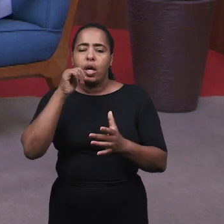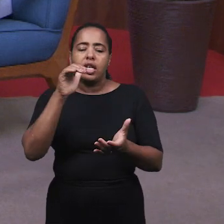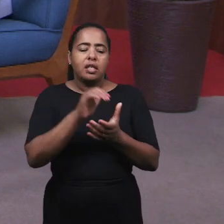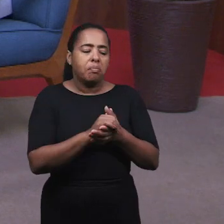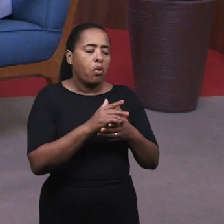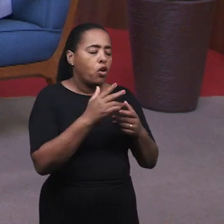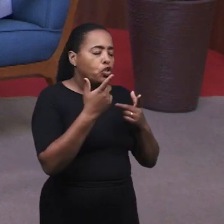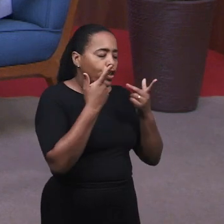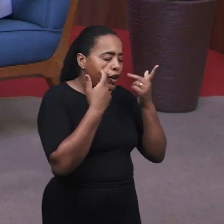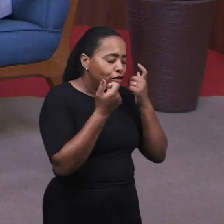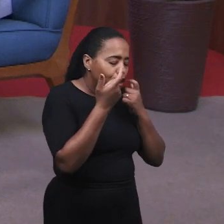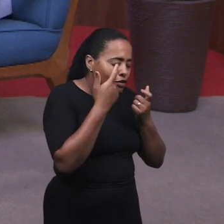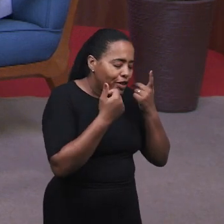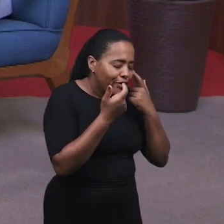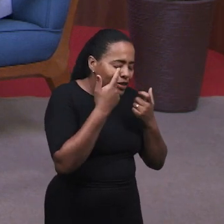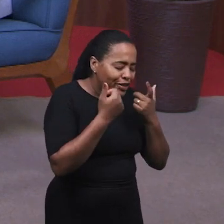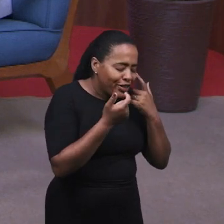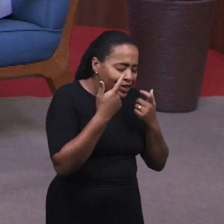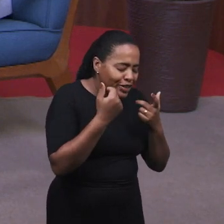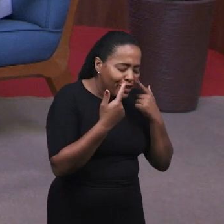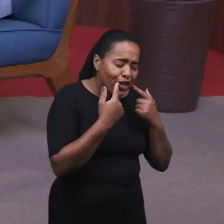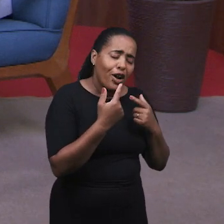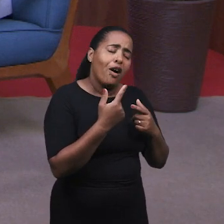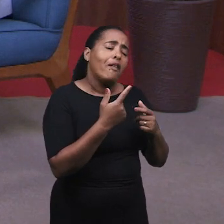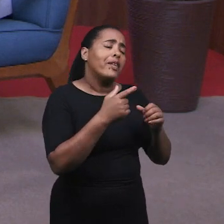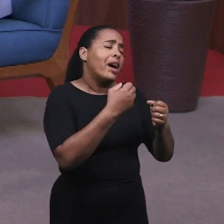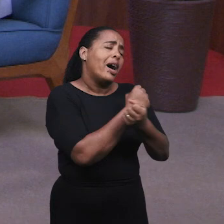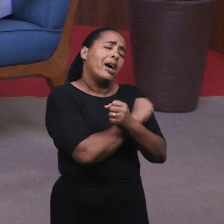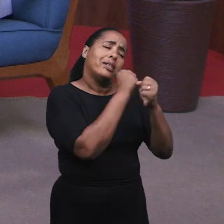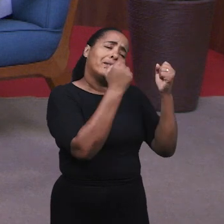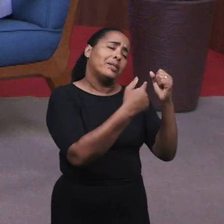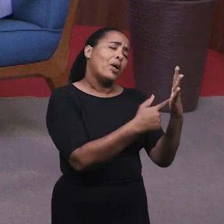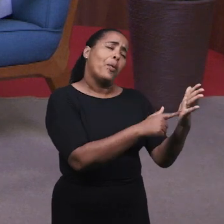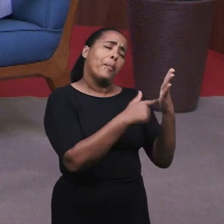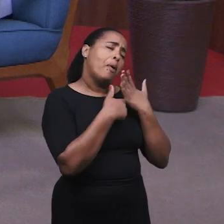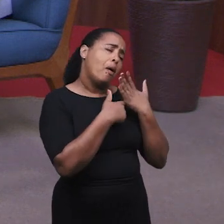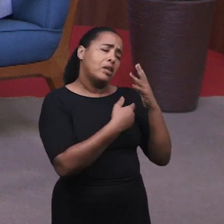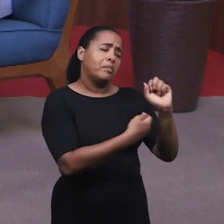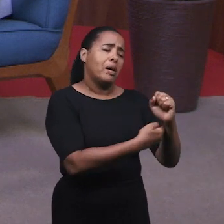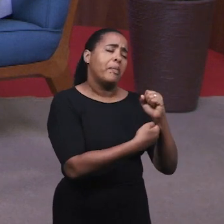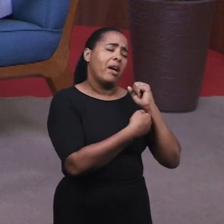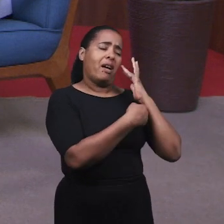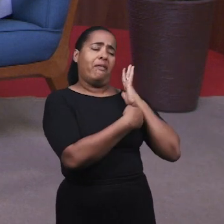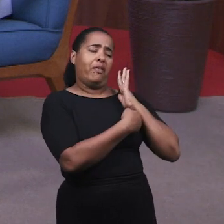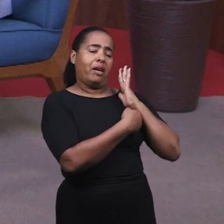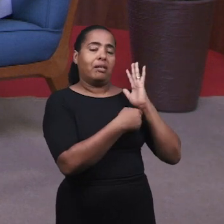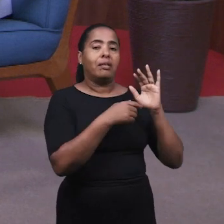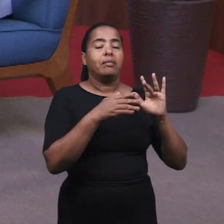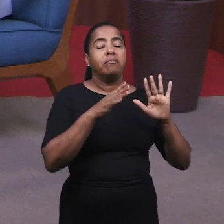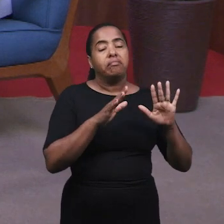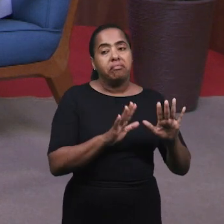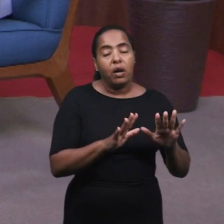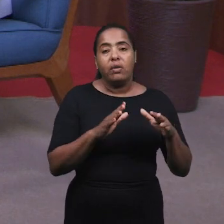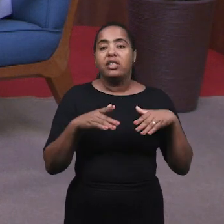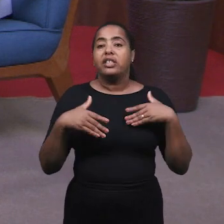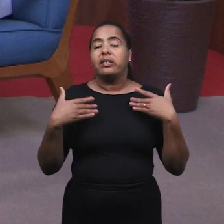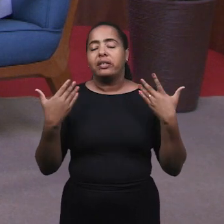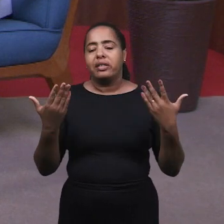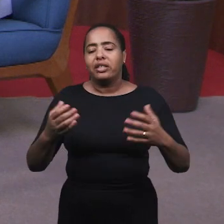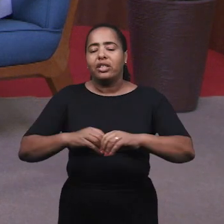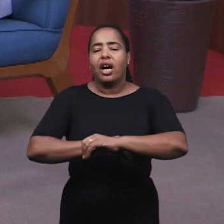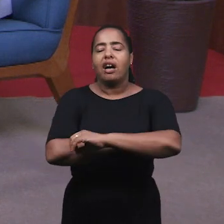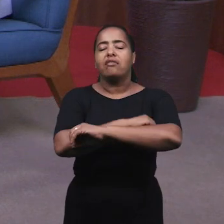Et l'énigme, montre-moi, montre-moi. Et finalement, déjà au coucher du soleil du